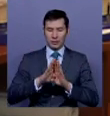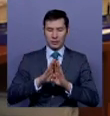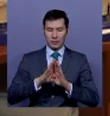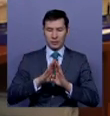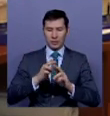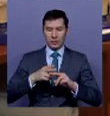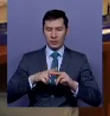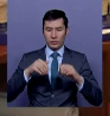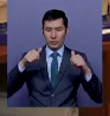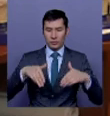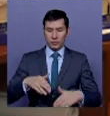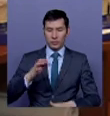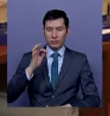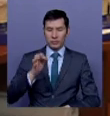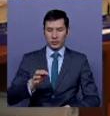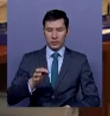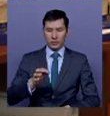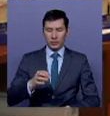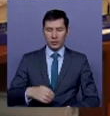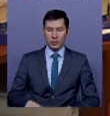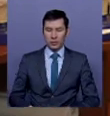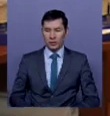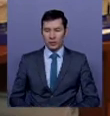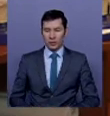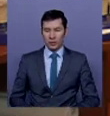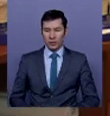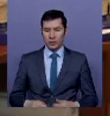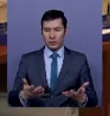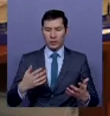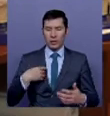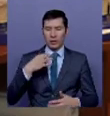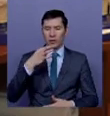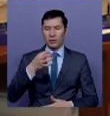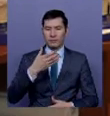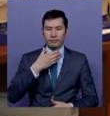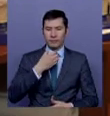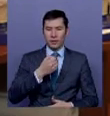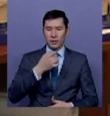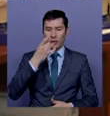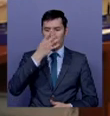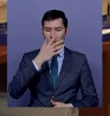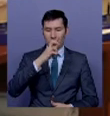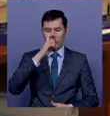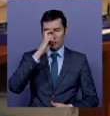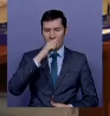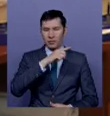тарамауына күріш жасайды сол ғой басқа айтар ешқандай жоқ африкандық елдерде